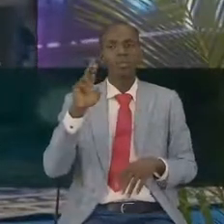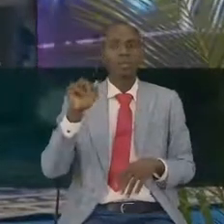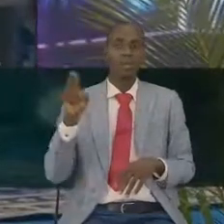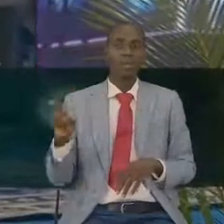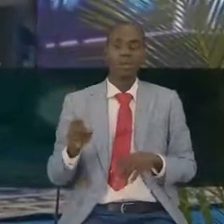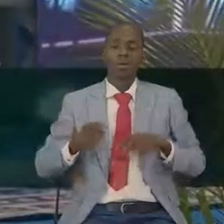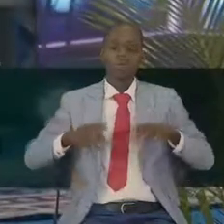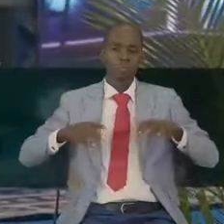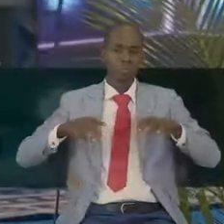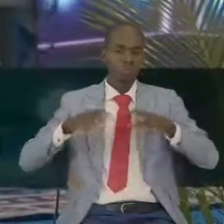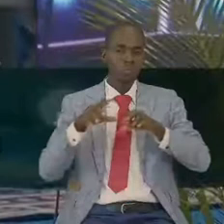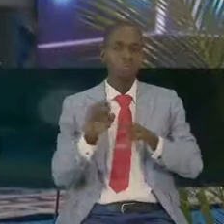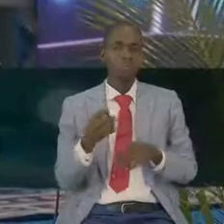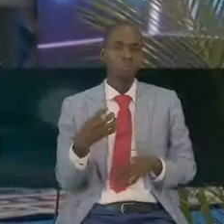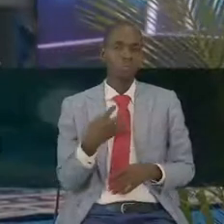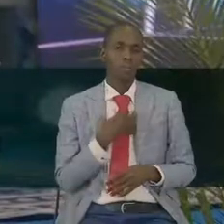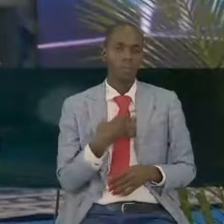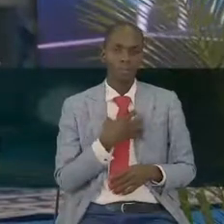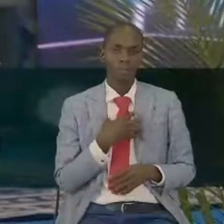Les murmures de la multitude